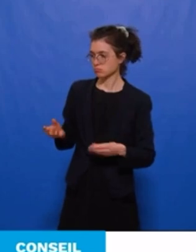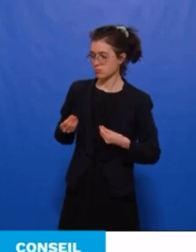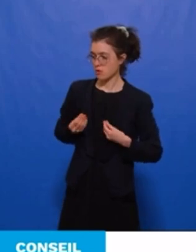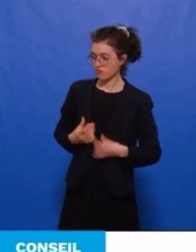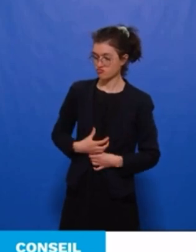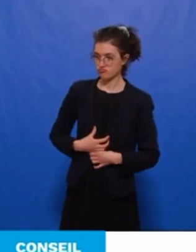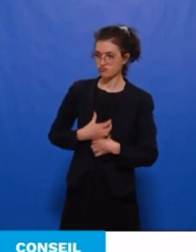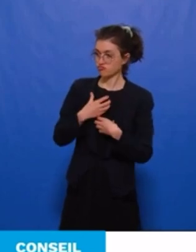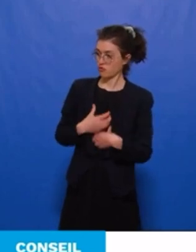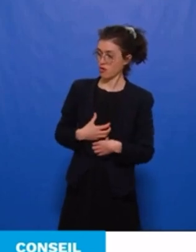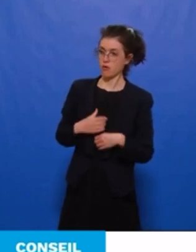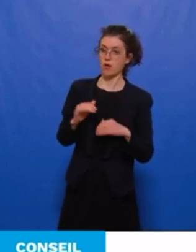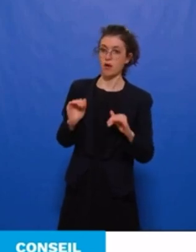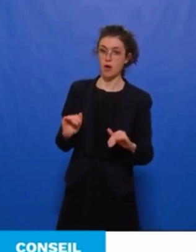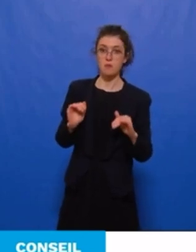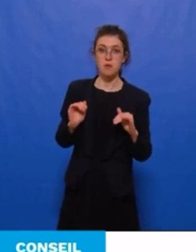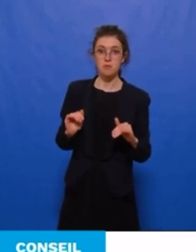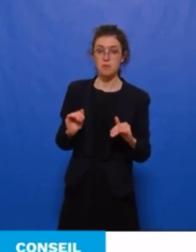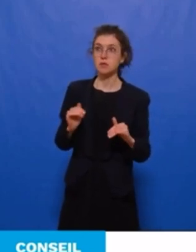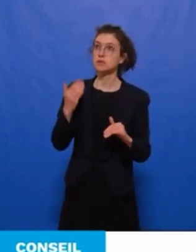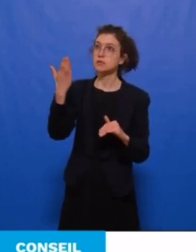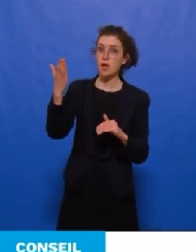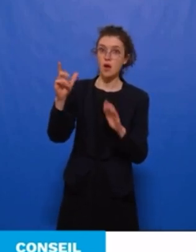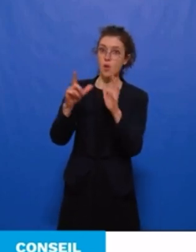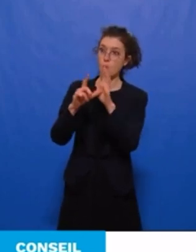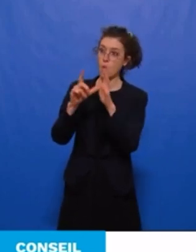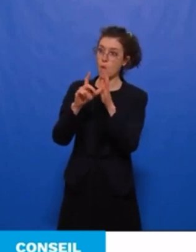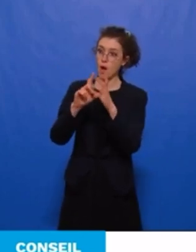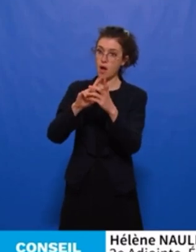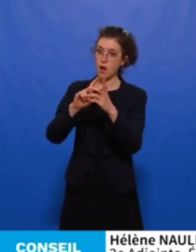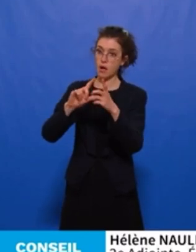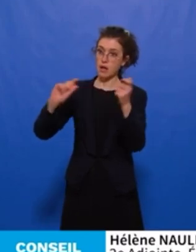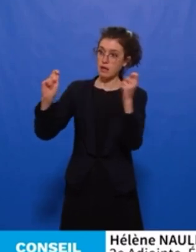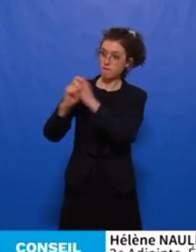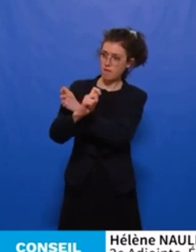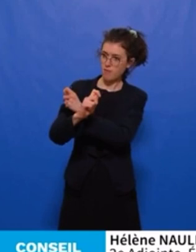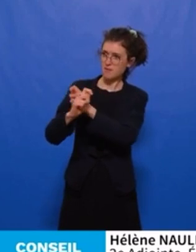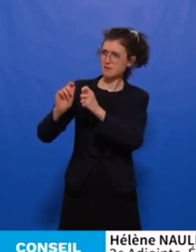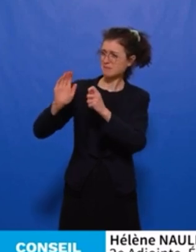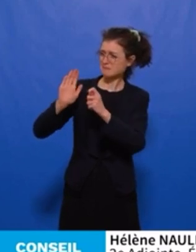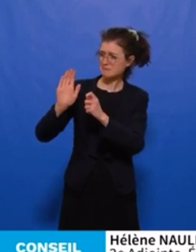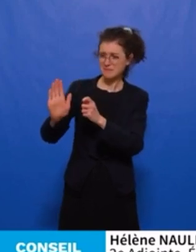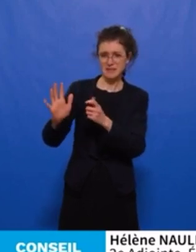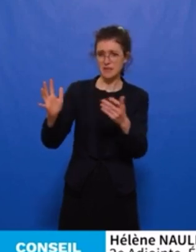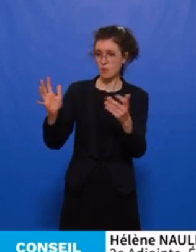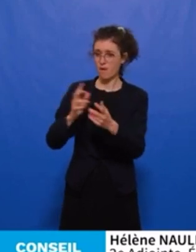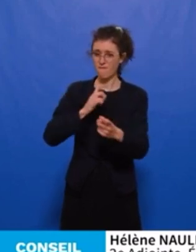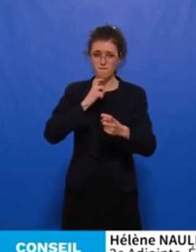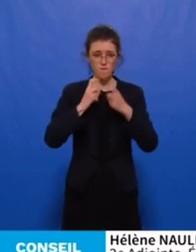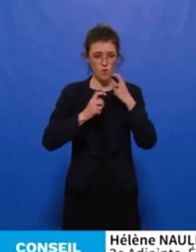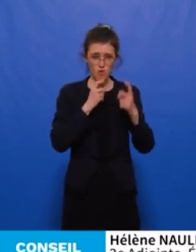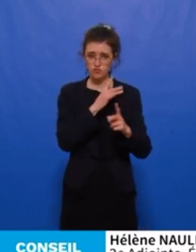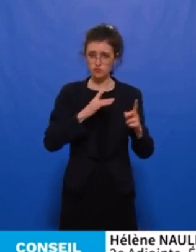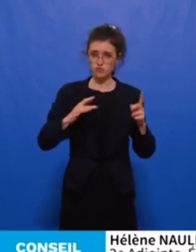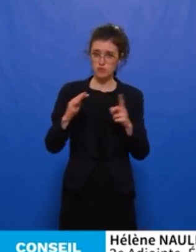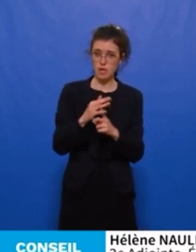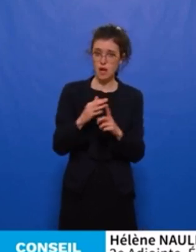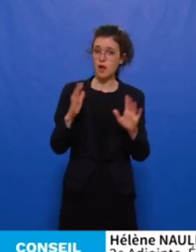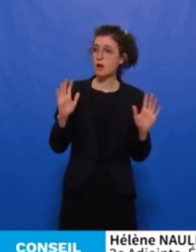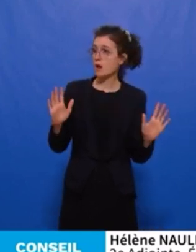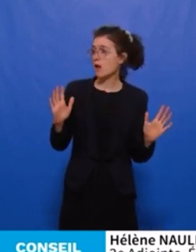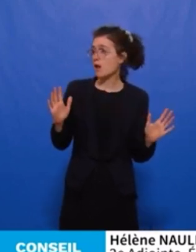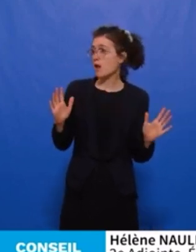démocratique. Cette réforme, c'est de la violence sociale pure, donc on peut le dire avec du calme ou avec